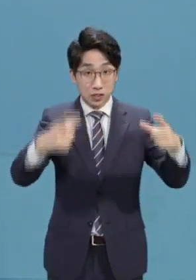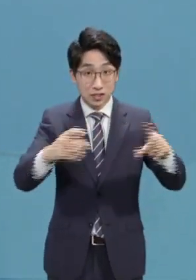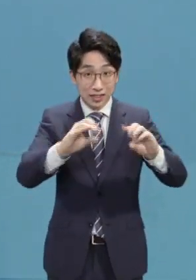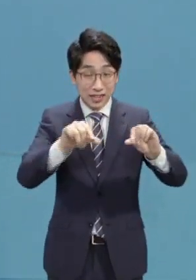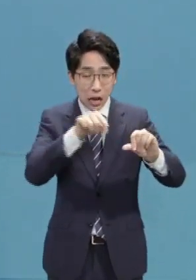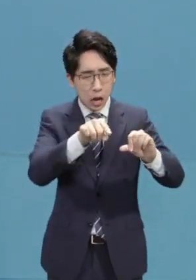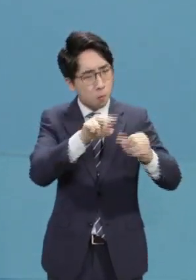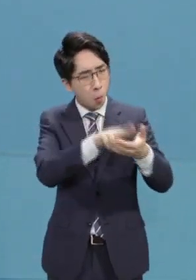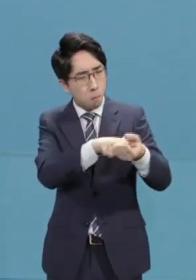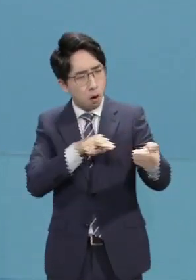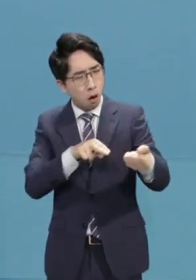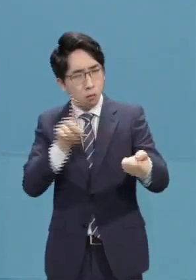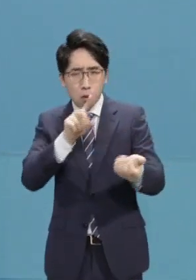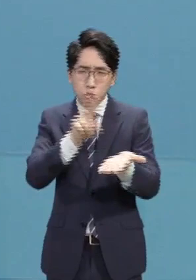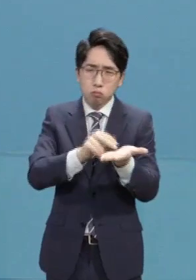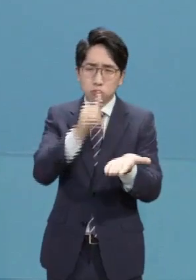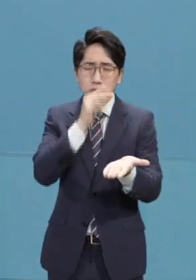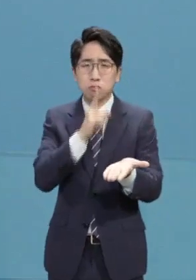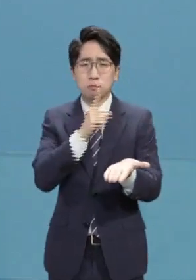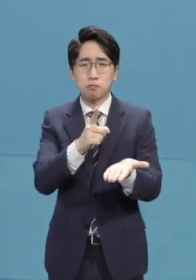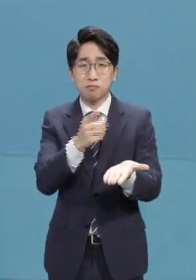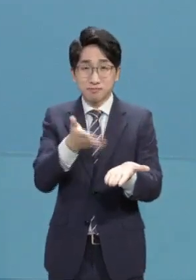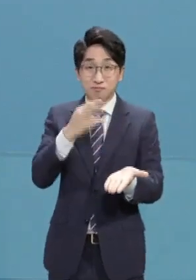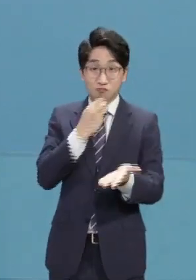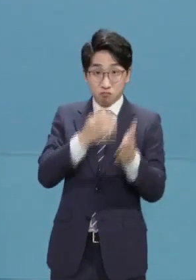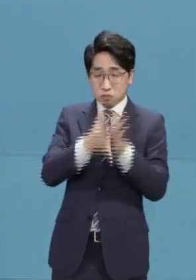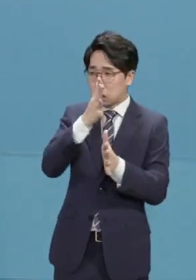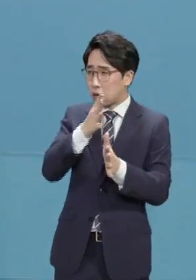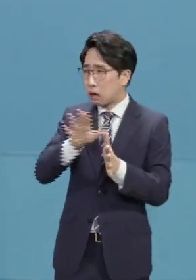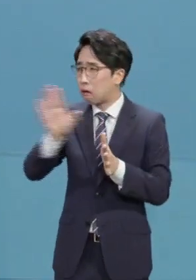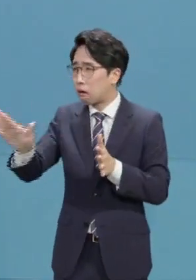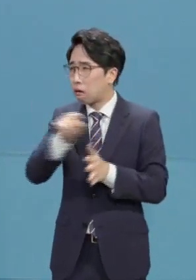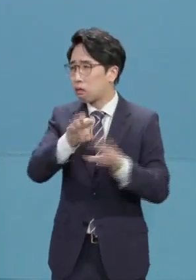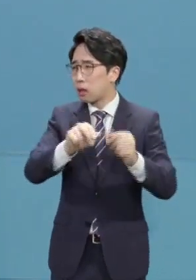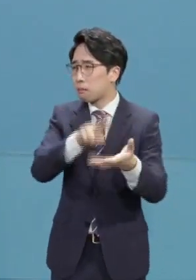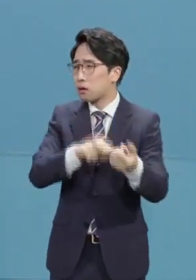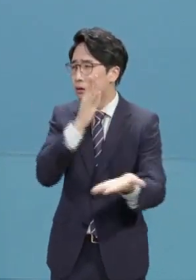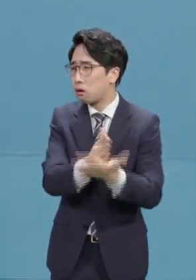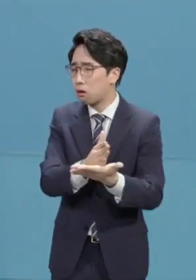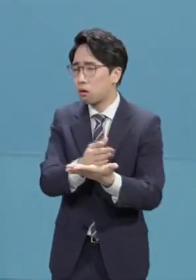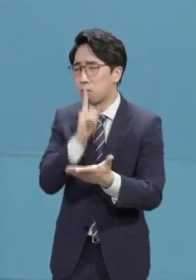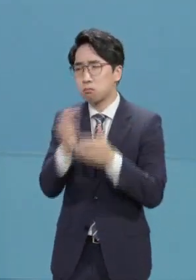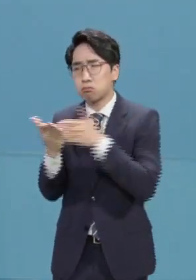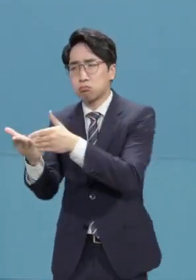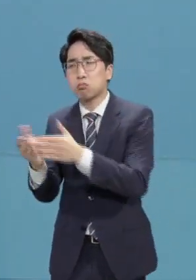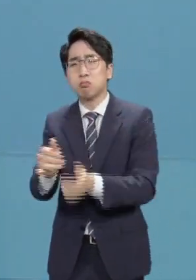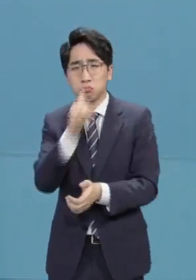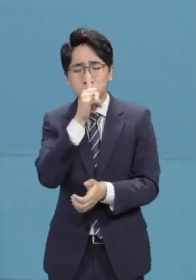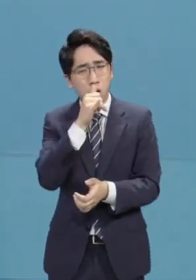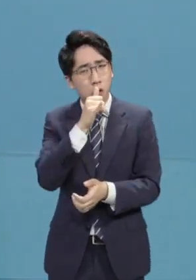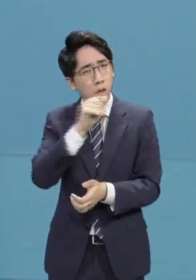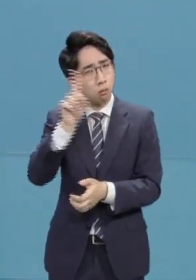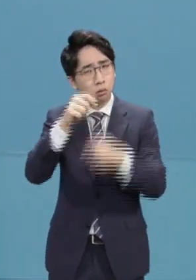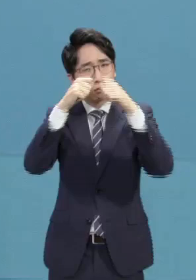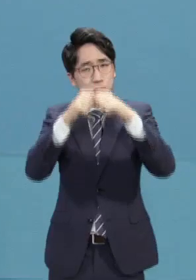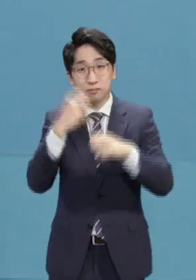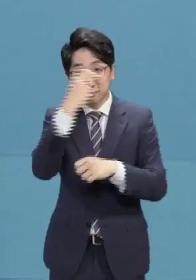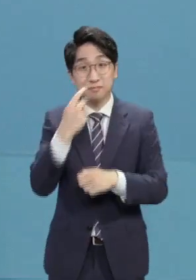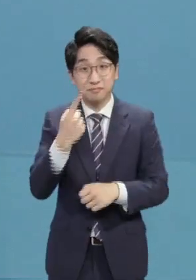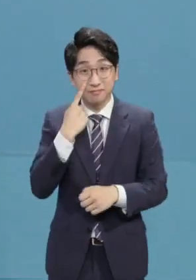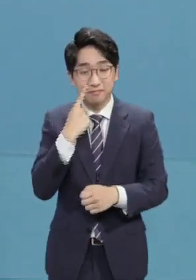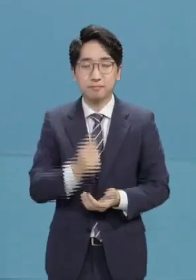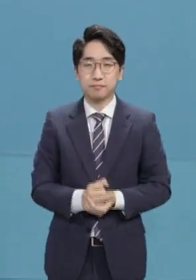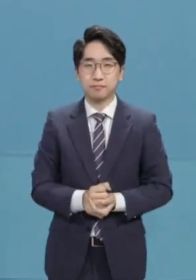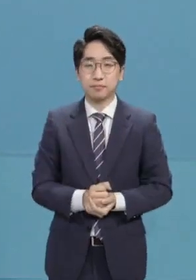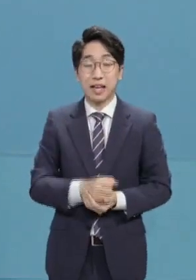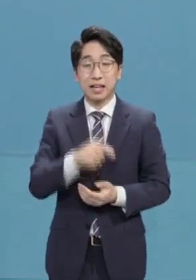서울시가 이 땅은 당부가 팔지만 와 달라 이렇게 요청하고 나섰는데요 취재기자와 함께 좀 자세히 짚어 보도록 하겠습니다 김대오